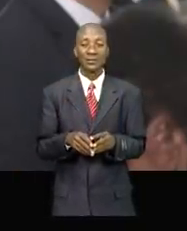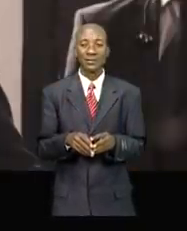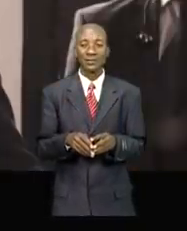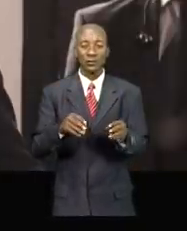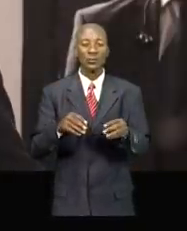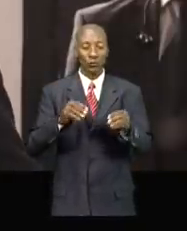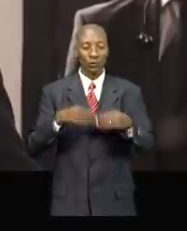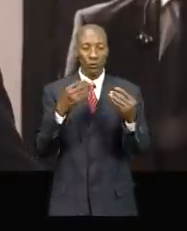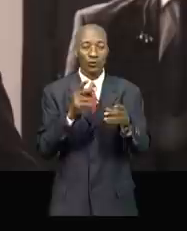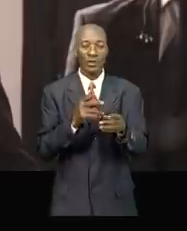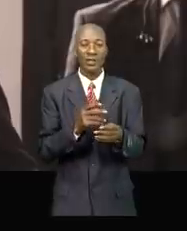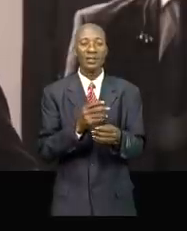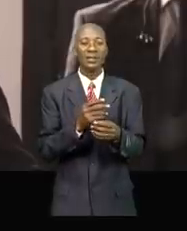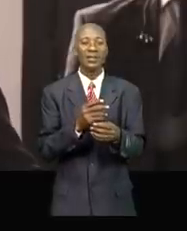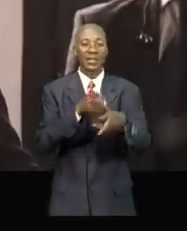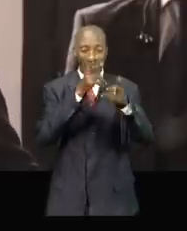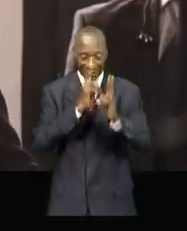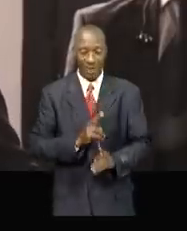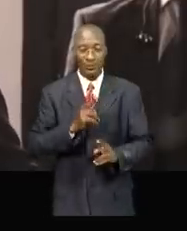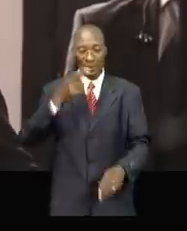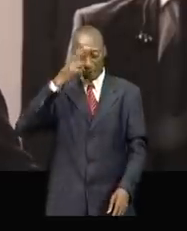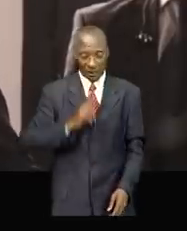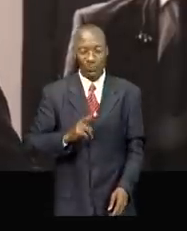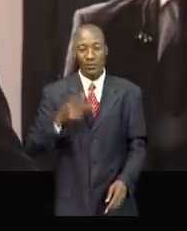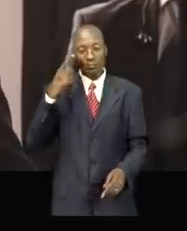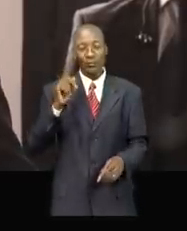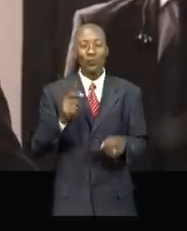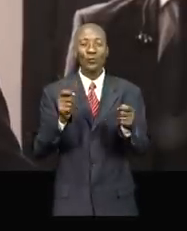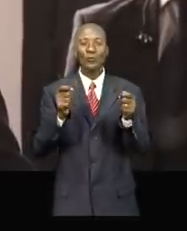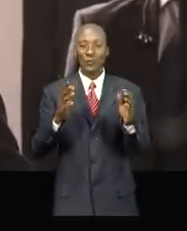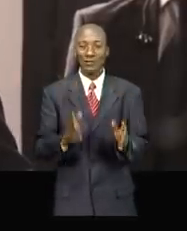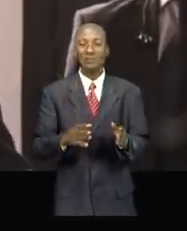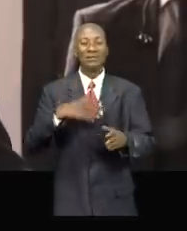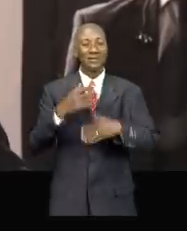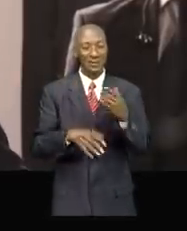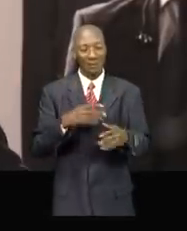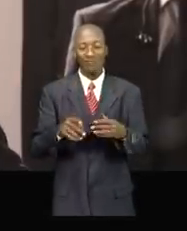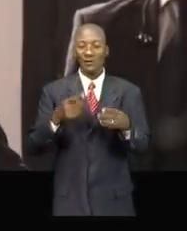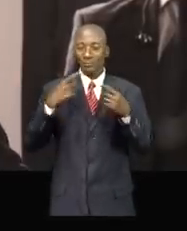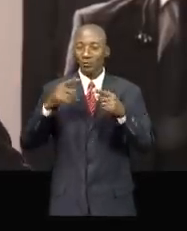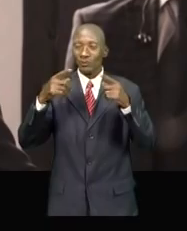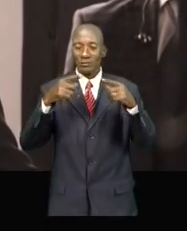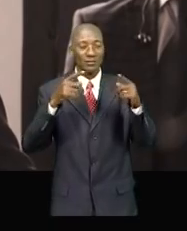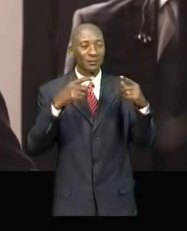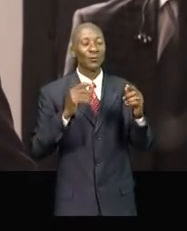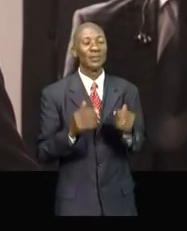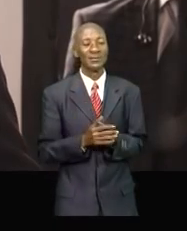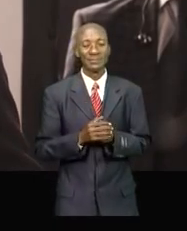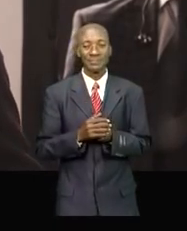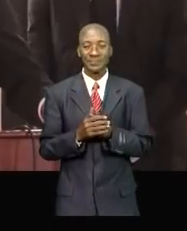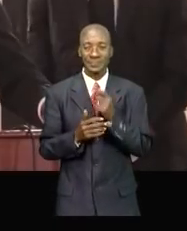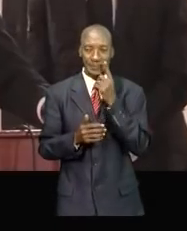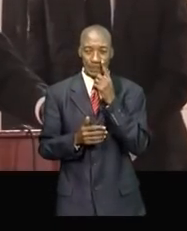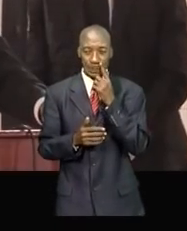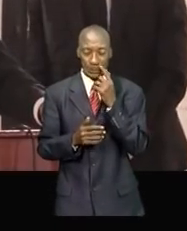journalistes que l'on sait ce qui se passe autour de nous, qu'elle en sait ce qui se passe autour de la communauté. Patrick Muyaya